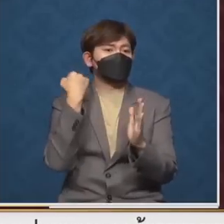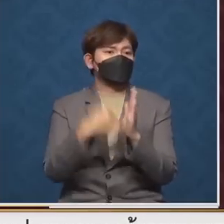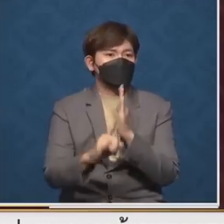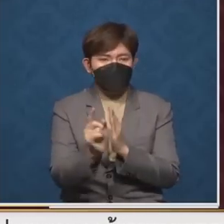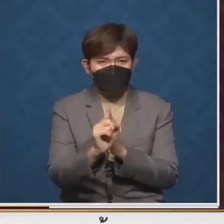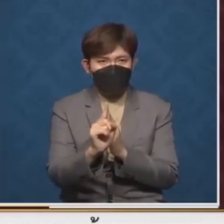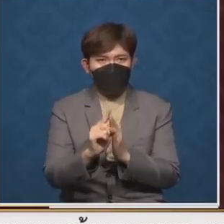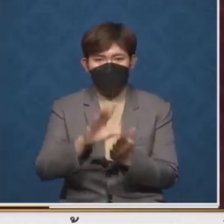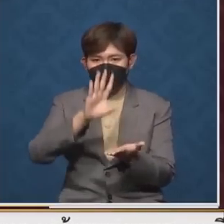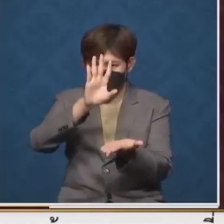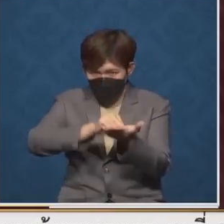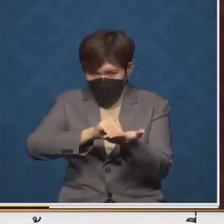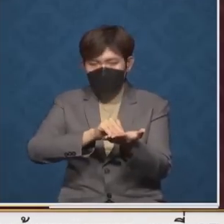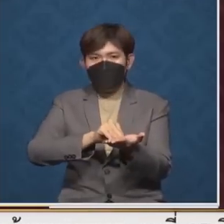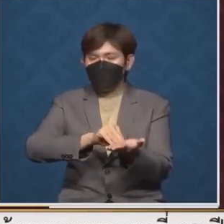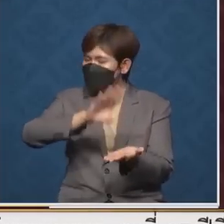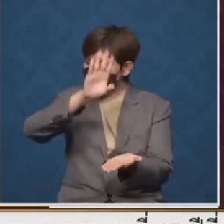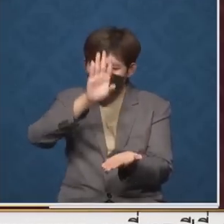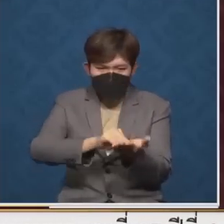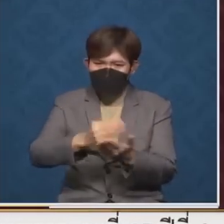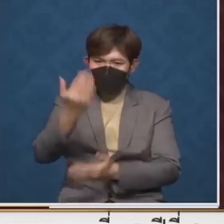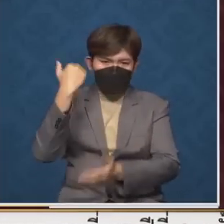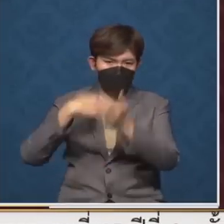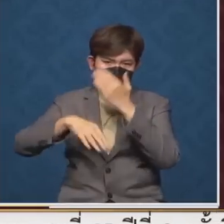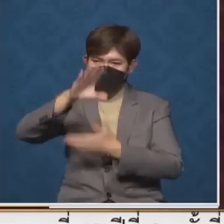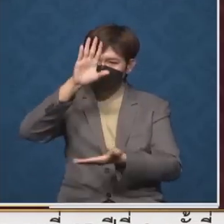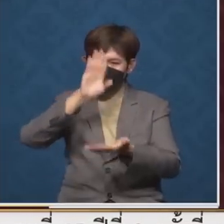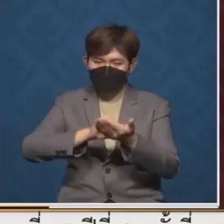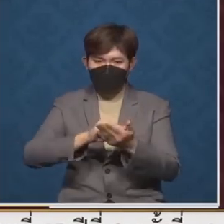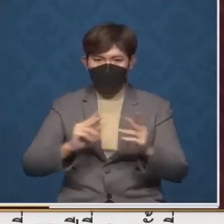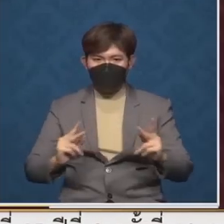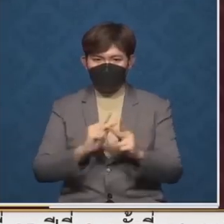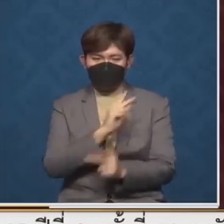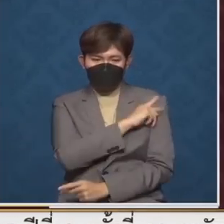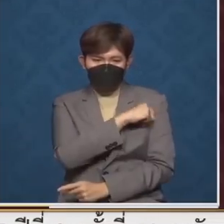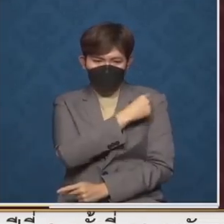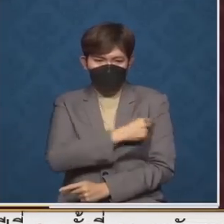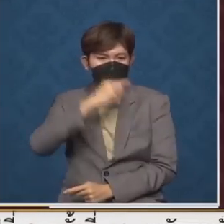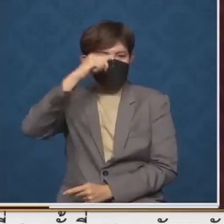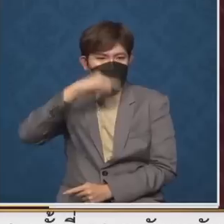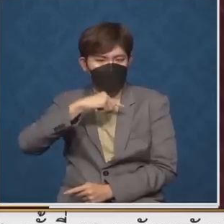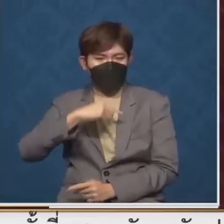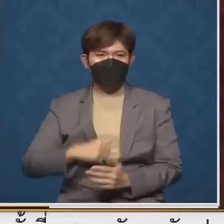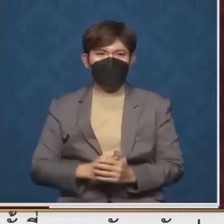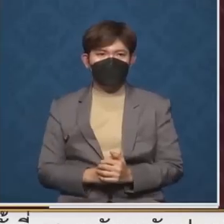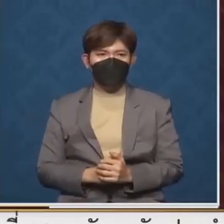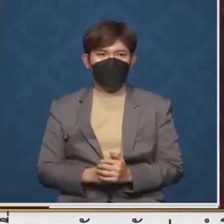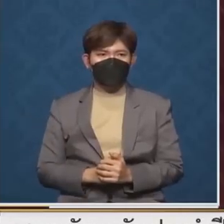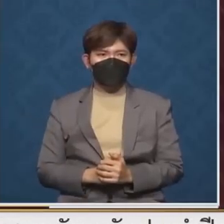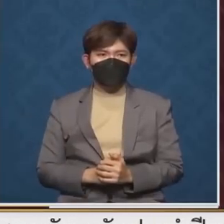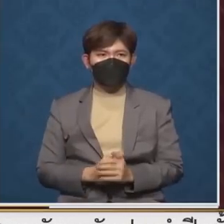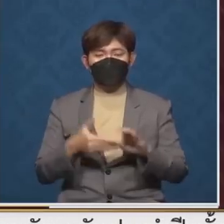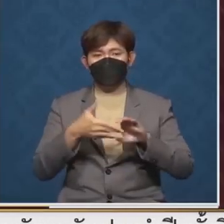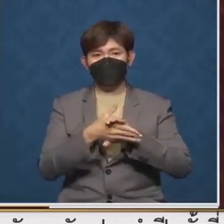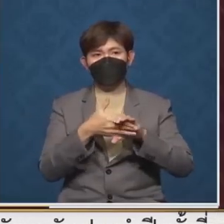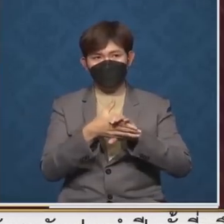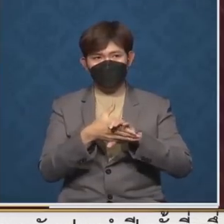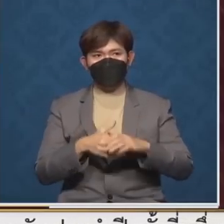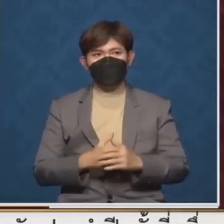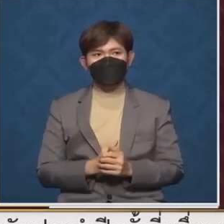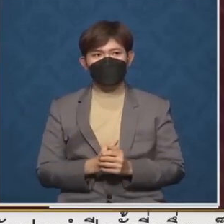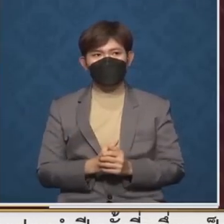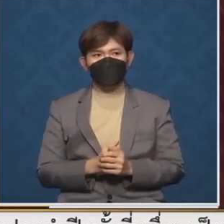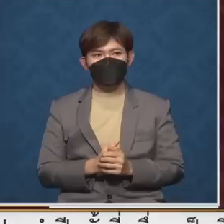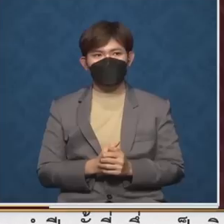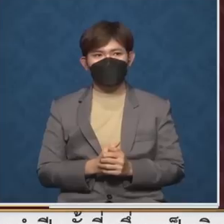เมื่อบันทึกไ้ต้องจารึกไ้ในประวตศาตวงการสาสุขไทยเปิดไปดูครับแผนต่ไปครับสาย